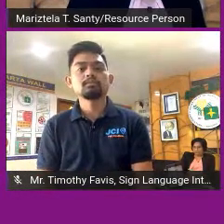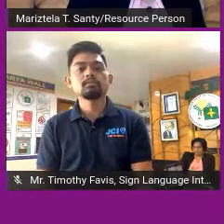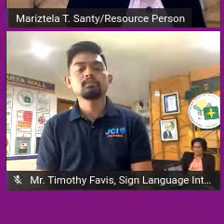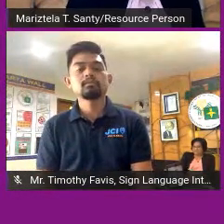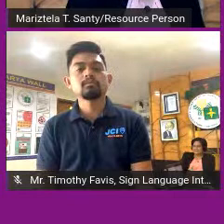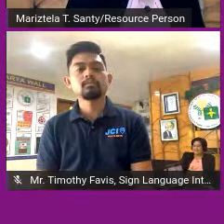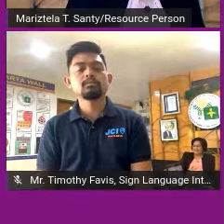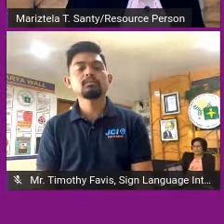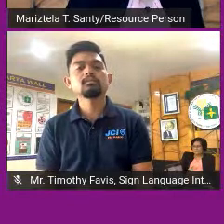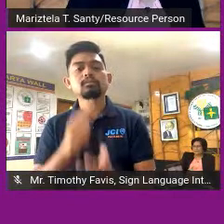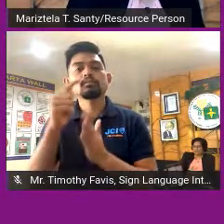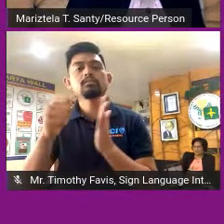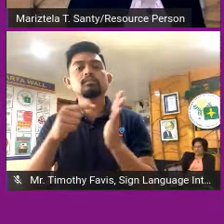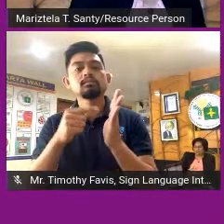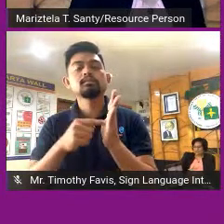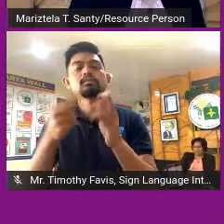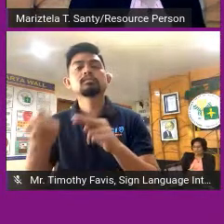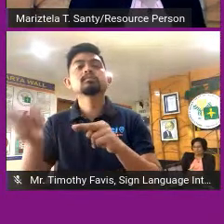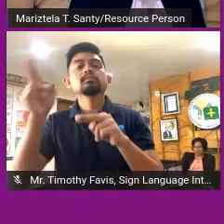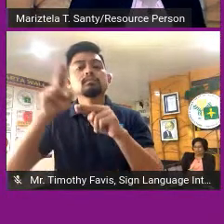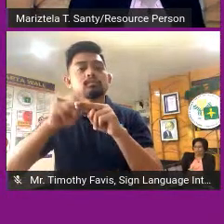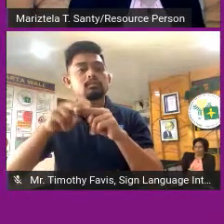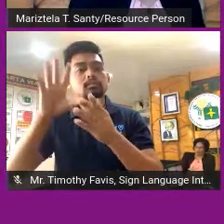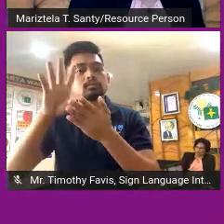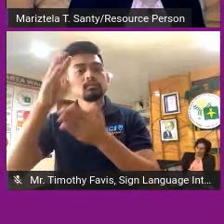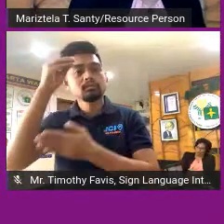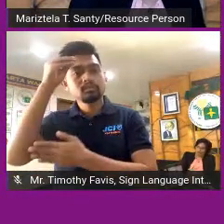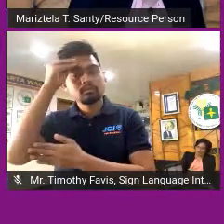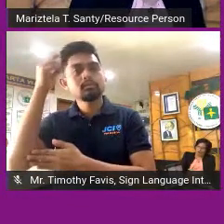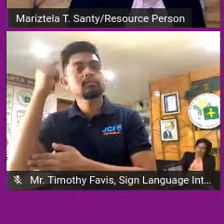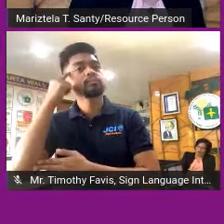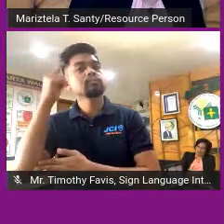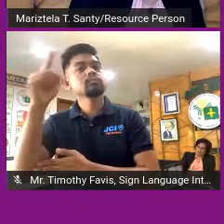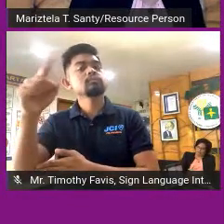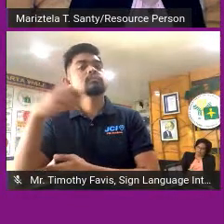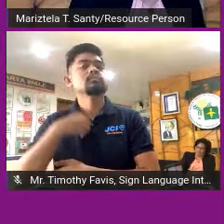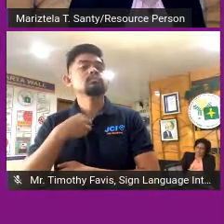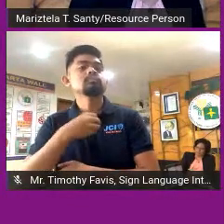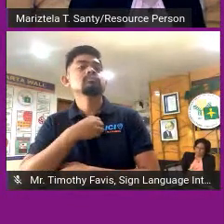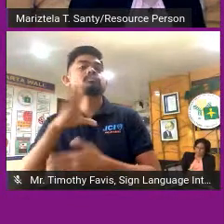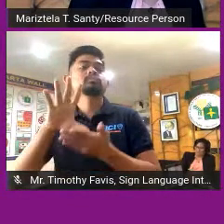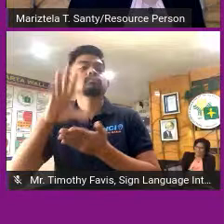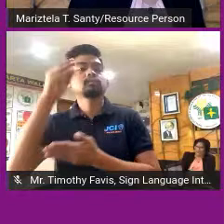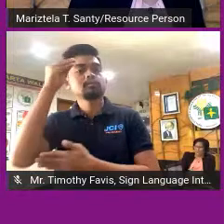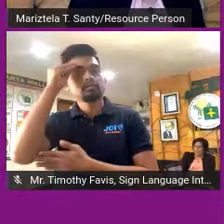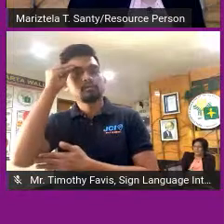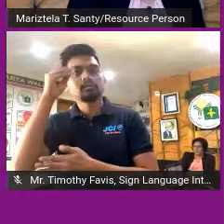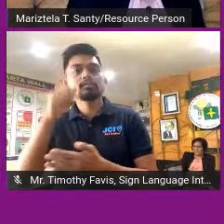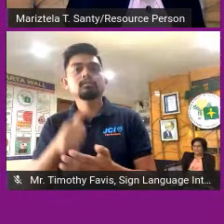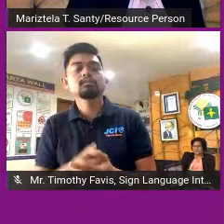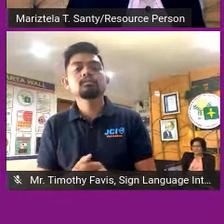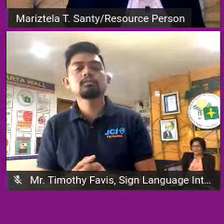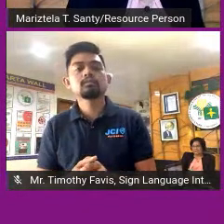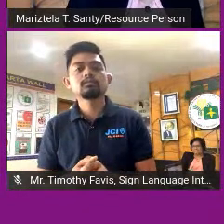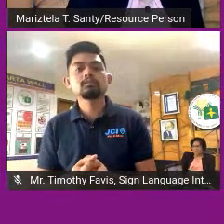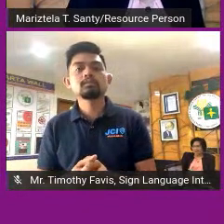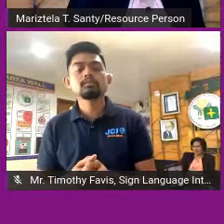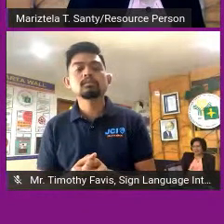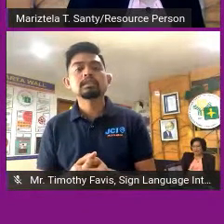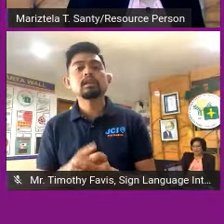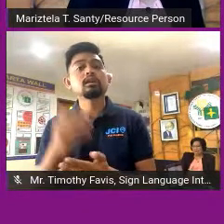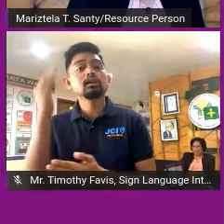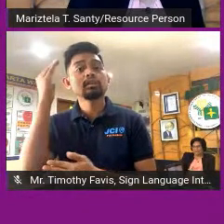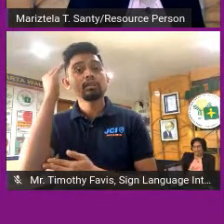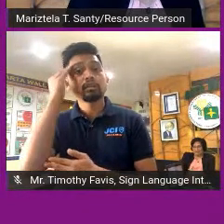So, this is an additional input ano po, for our learning. Then, kasi ang